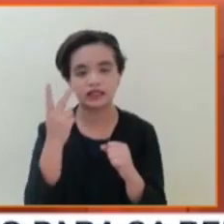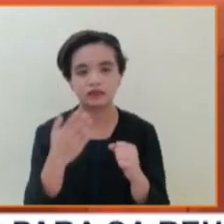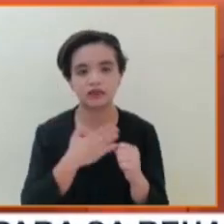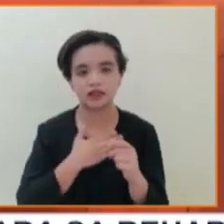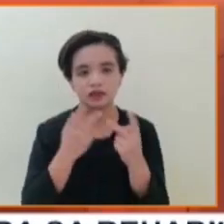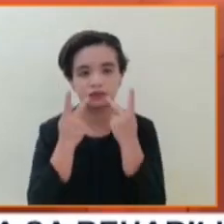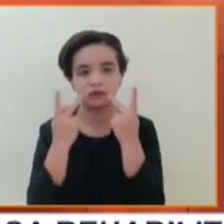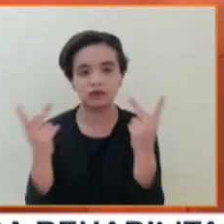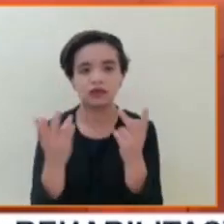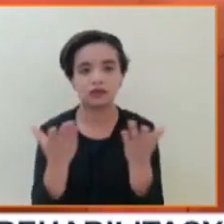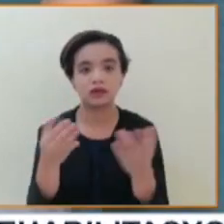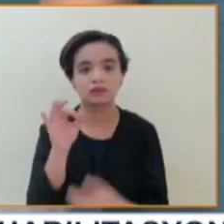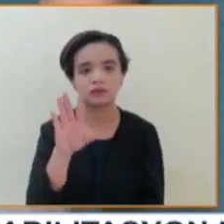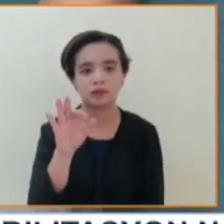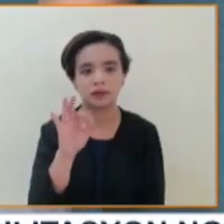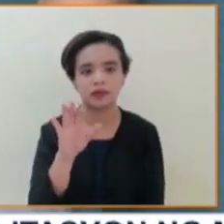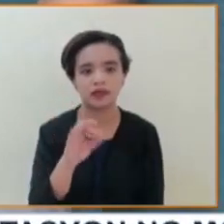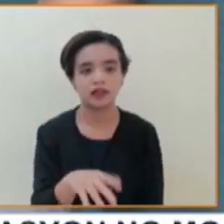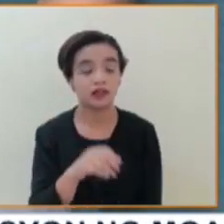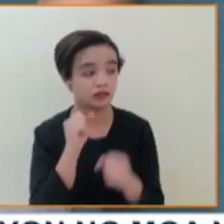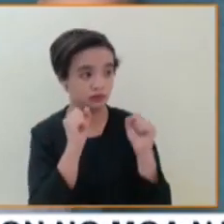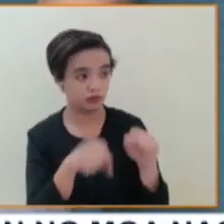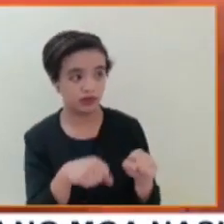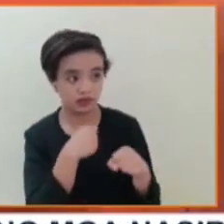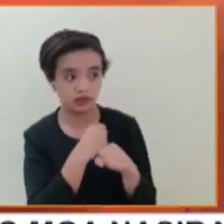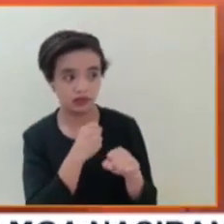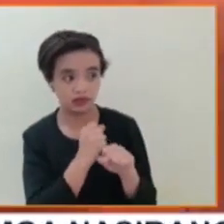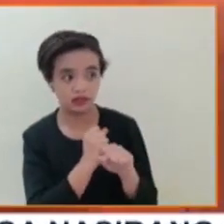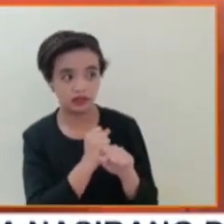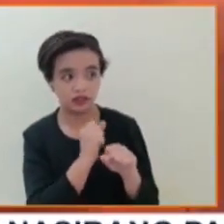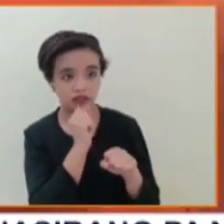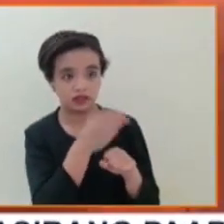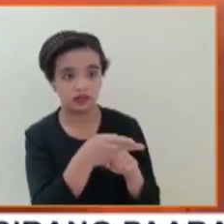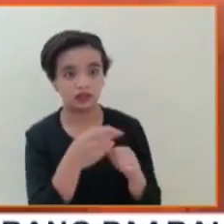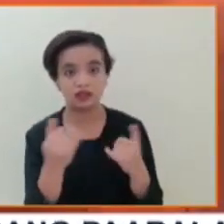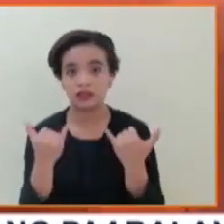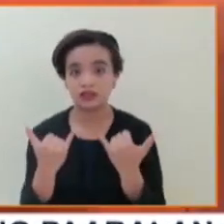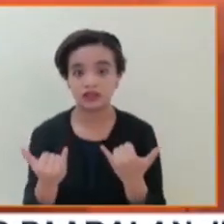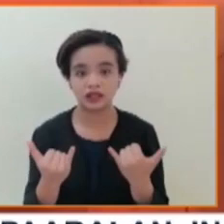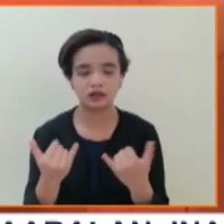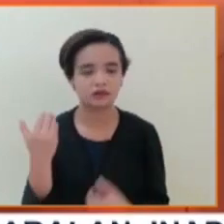aking Facebook page. Pwede magpagawa sa'yo? Ngayon, as of now,